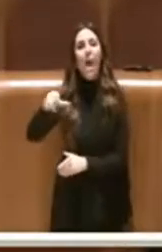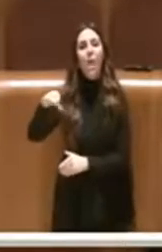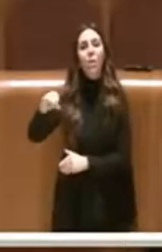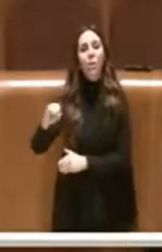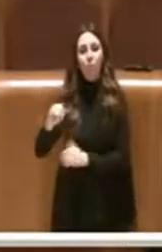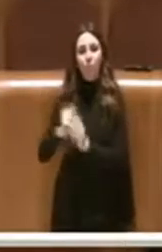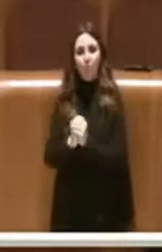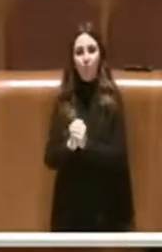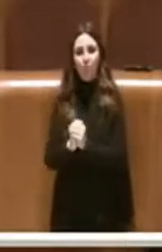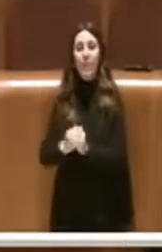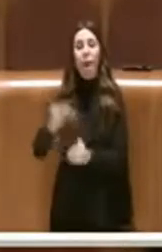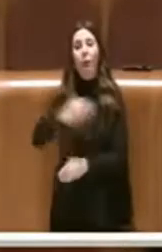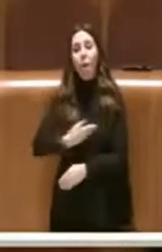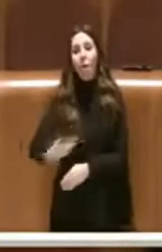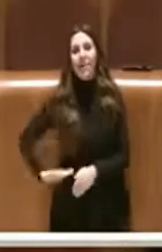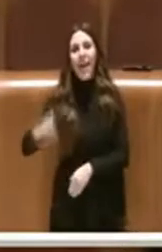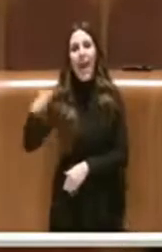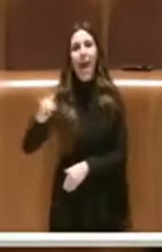Consigliera Baglio.